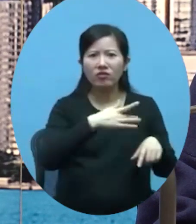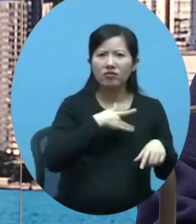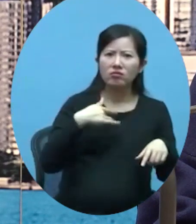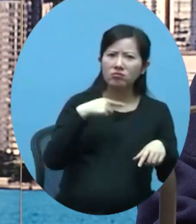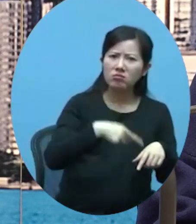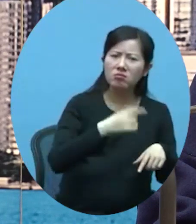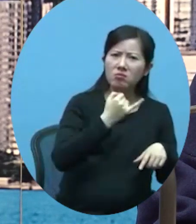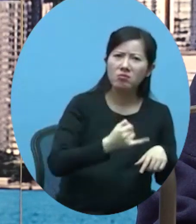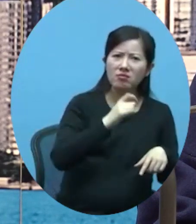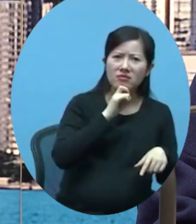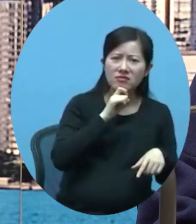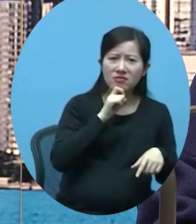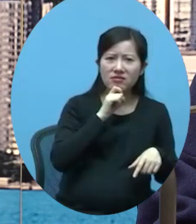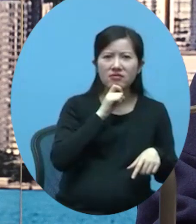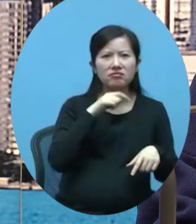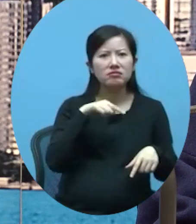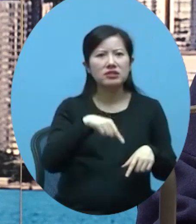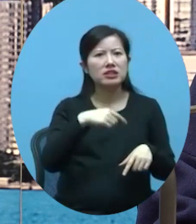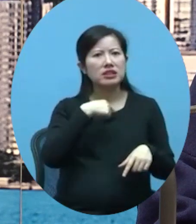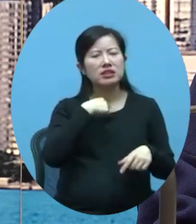釋的話那醫管局的同事都